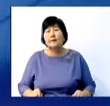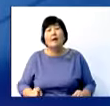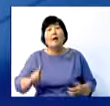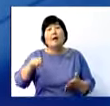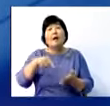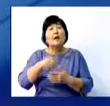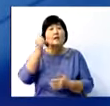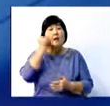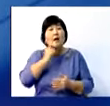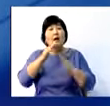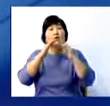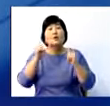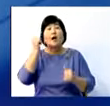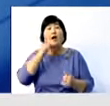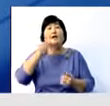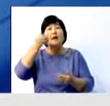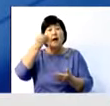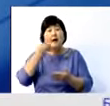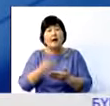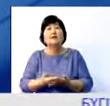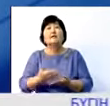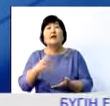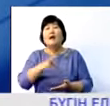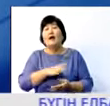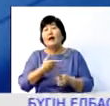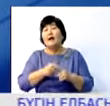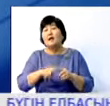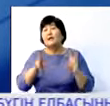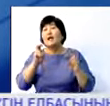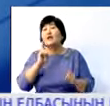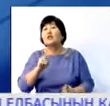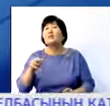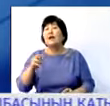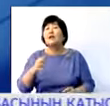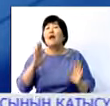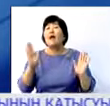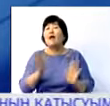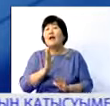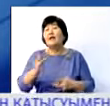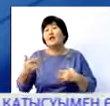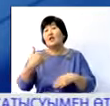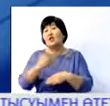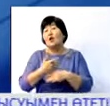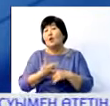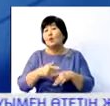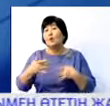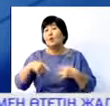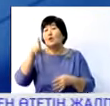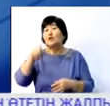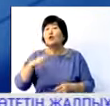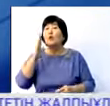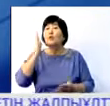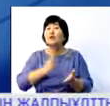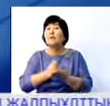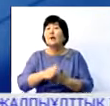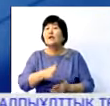Қаладағы қарттар үйінде қарттарым асыл қазынам атты ақын сазгер Кенже Махамбетованың авторлық ән кеші өтті. Өнер иесінің бұл кеші болашаққа бағдар